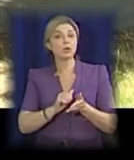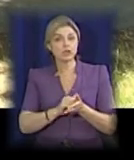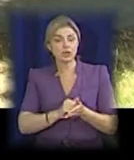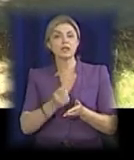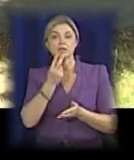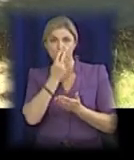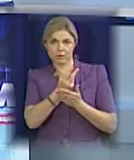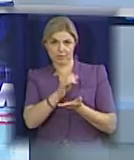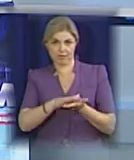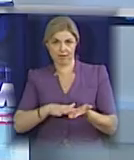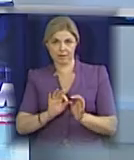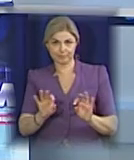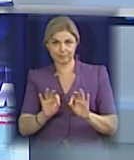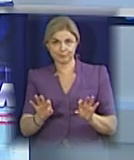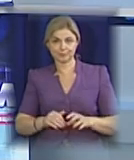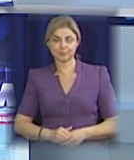випуску.